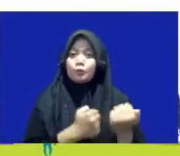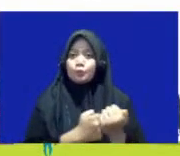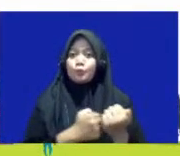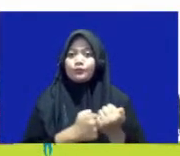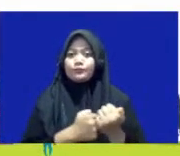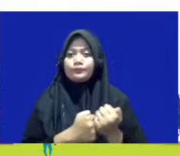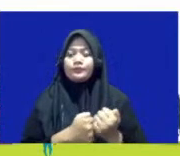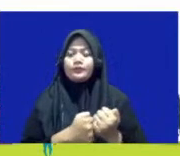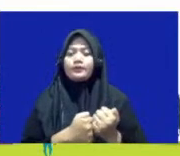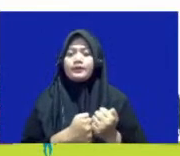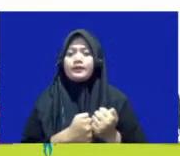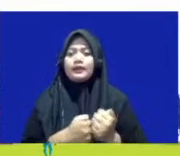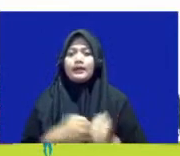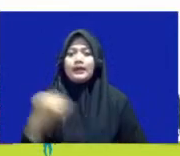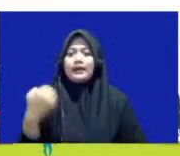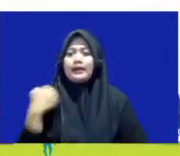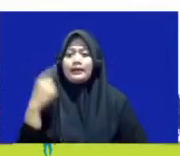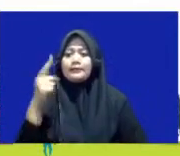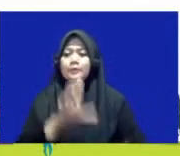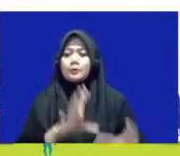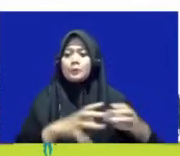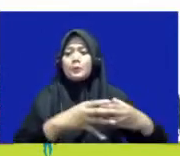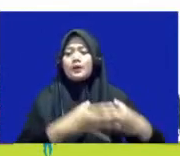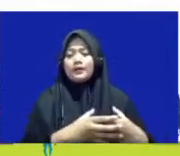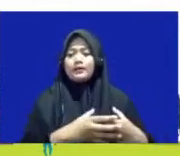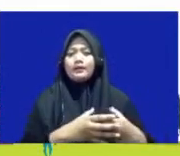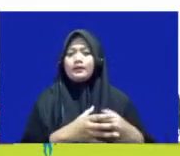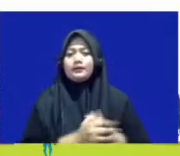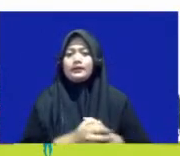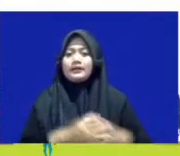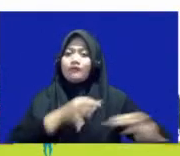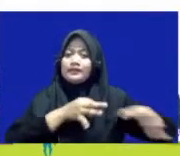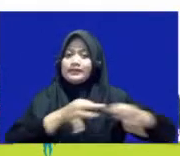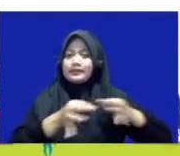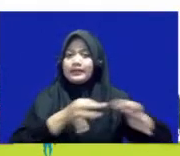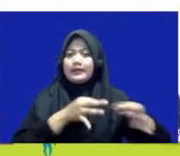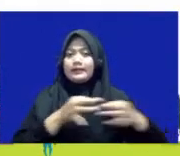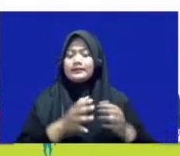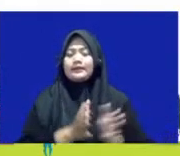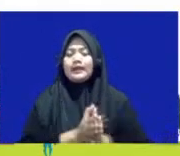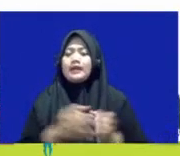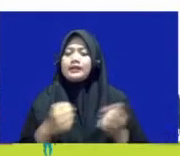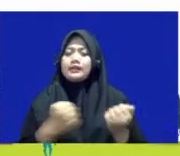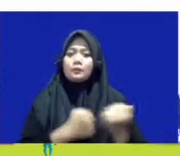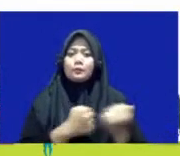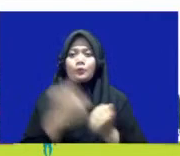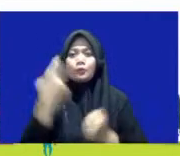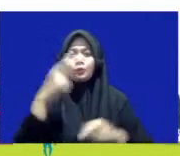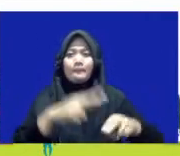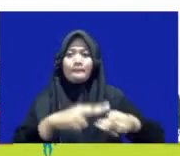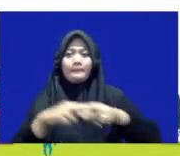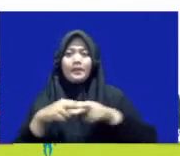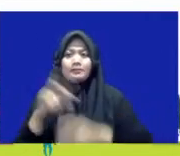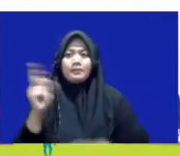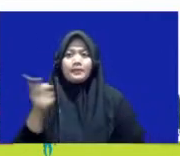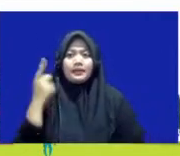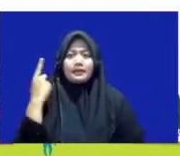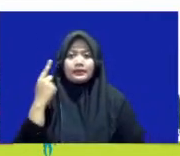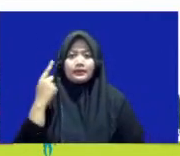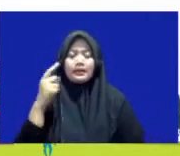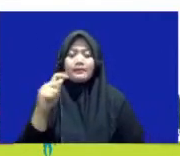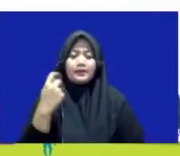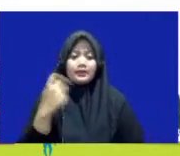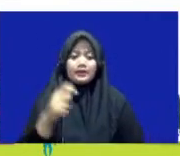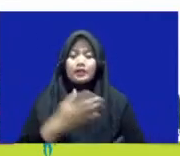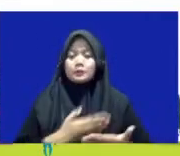ada satu wadah yang difasilitasi dan juga didukung atas peranan pemerintah Kementerian Sosial melalui